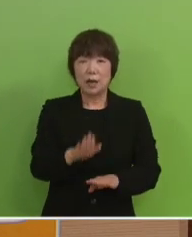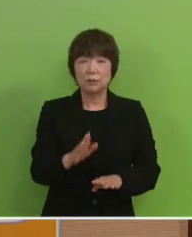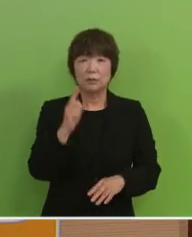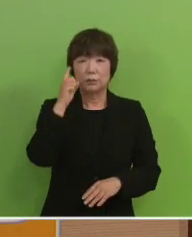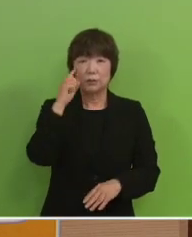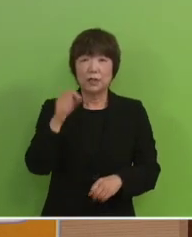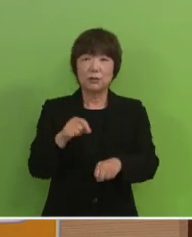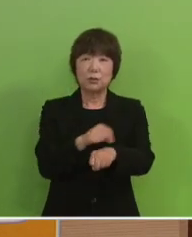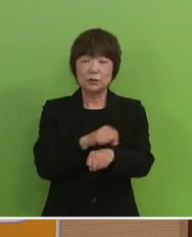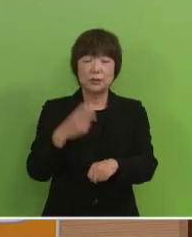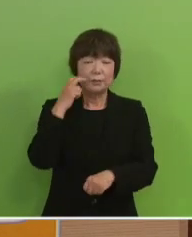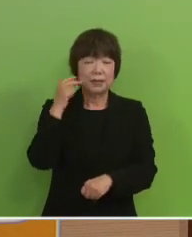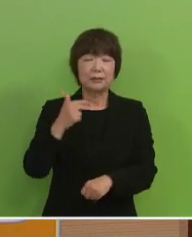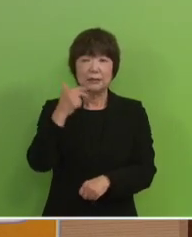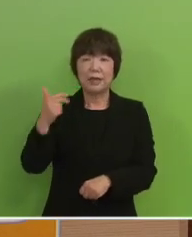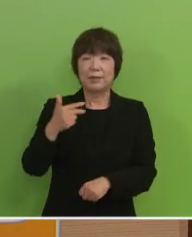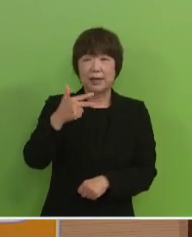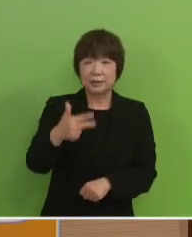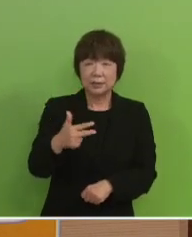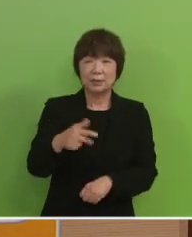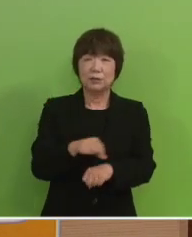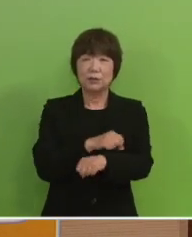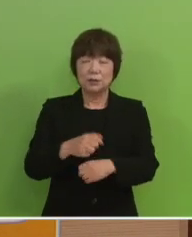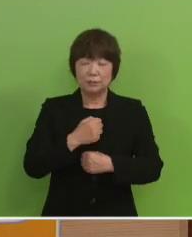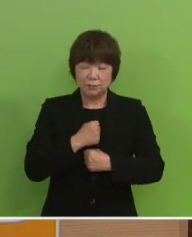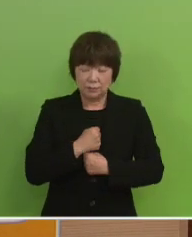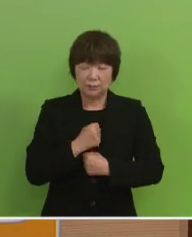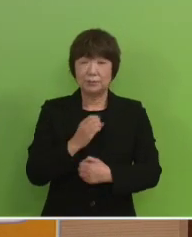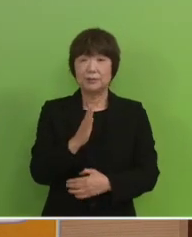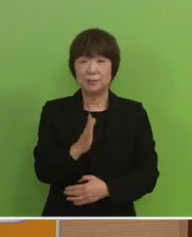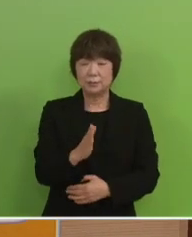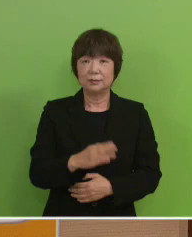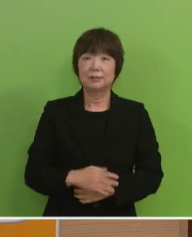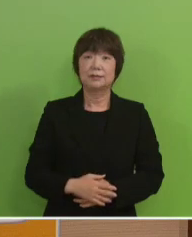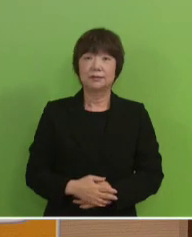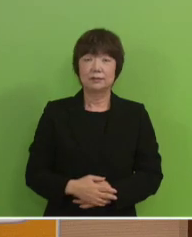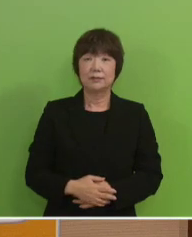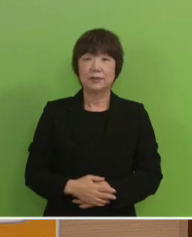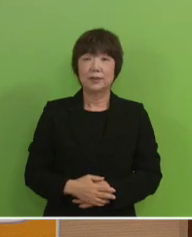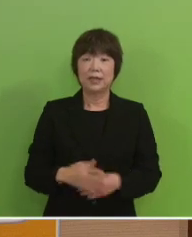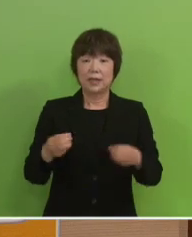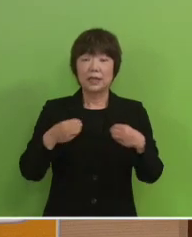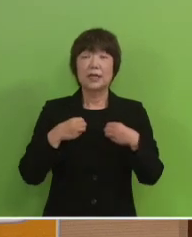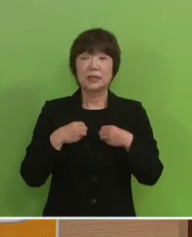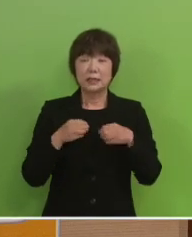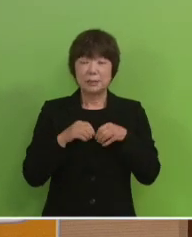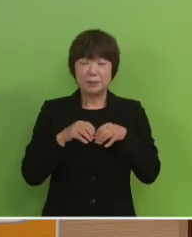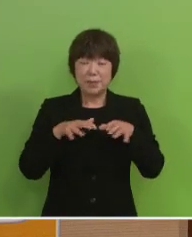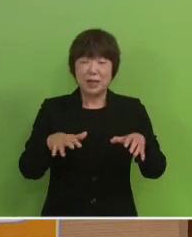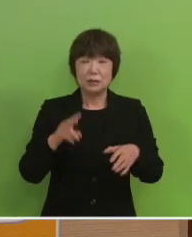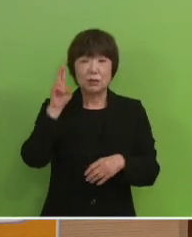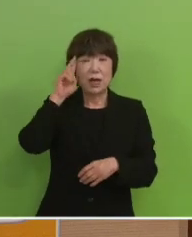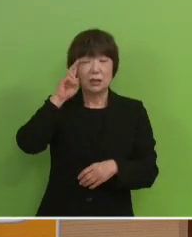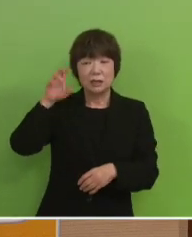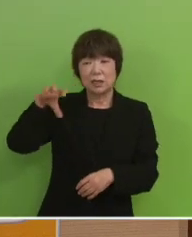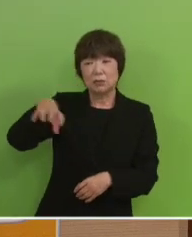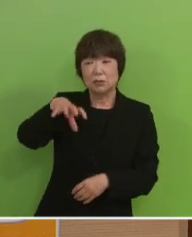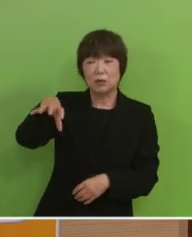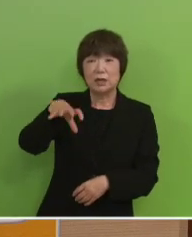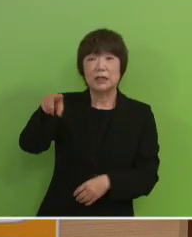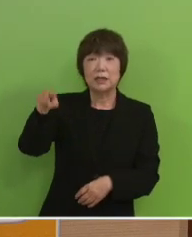松山市い気をつけていただきたいと思います関西幹線が急拡大している関西圏などでは